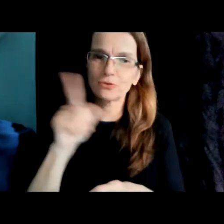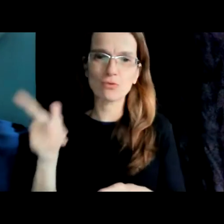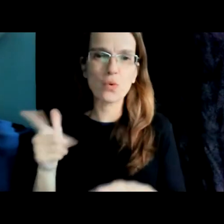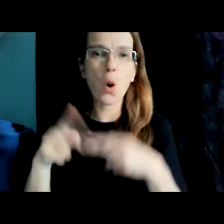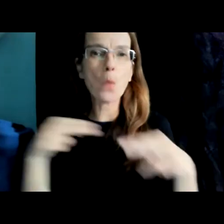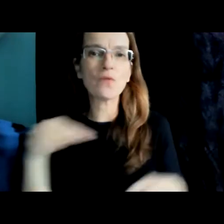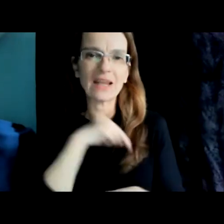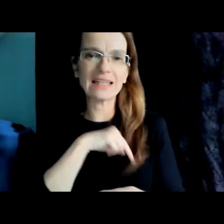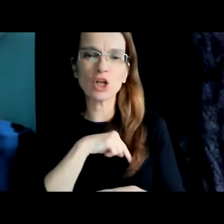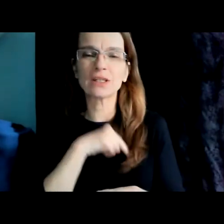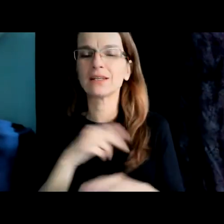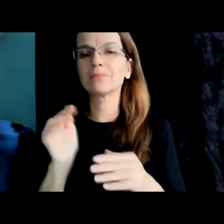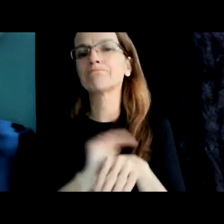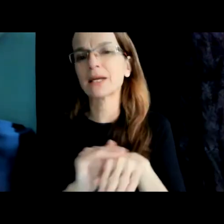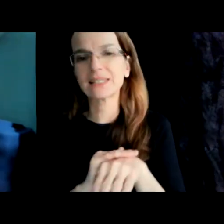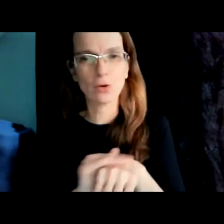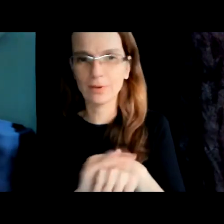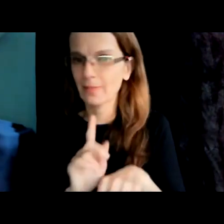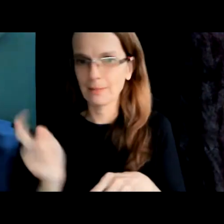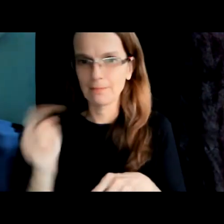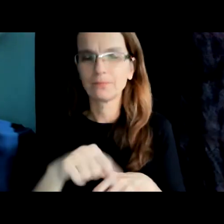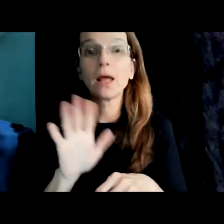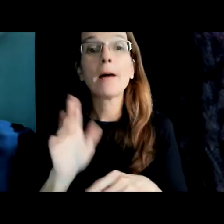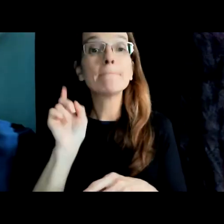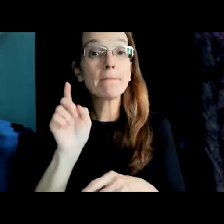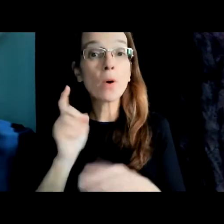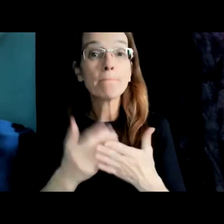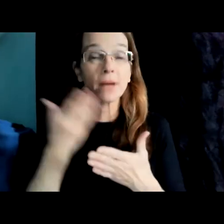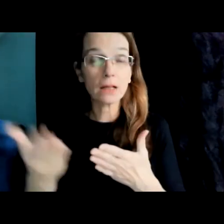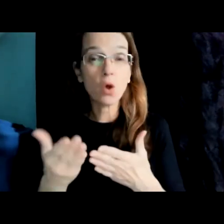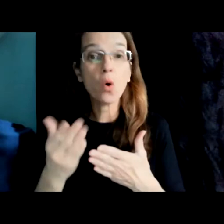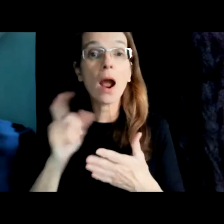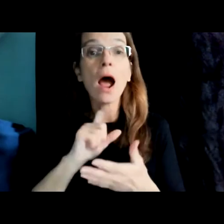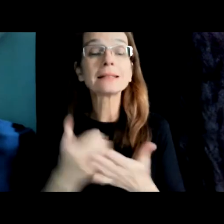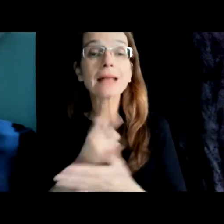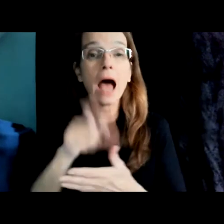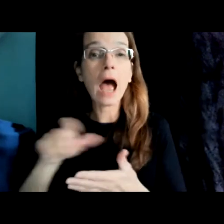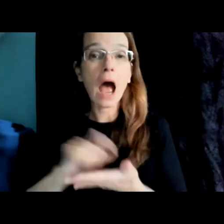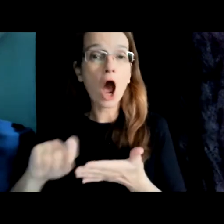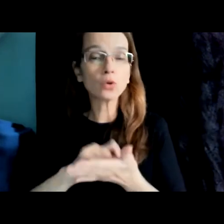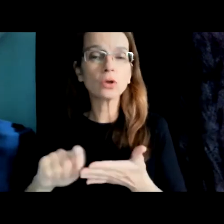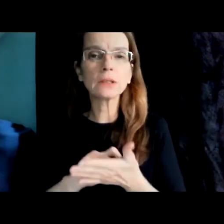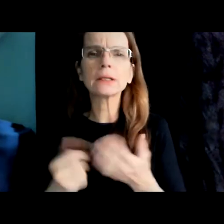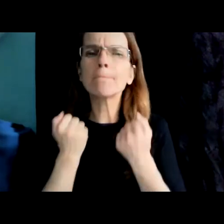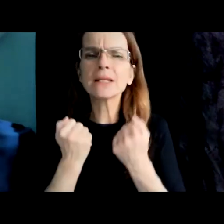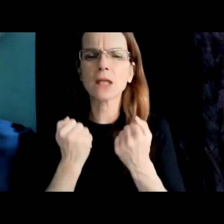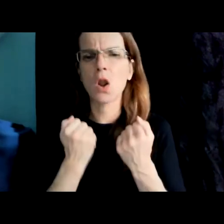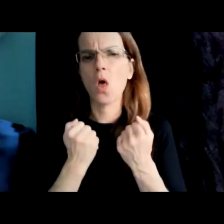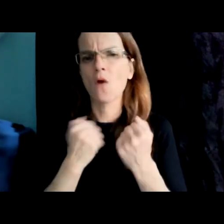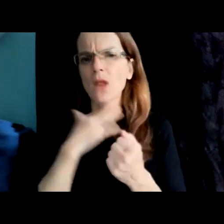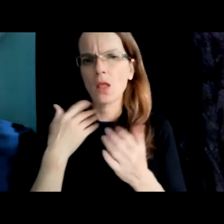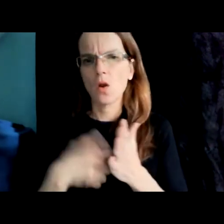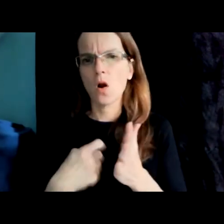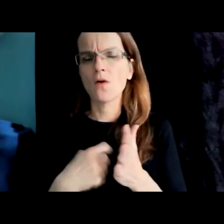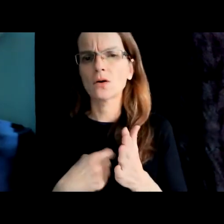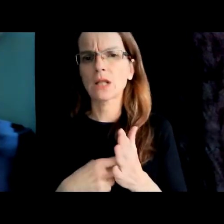obveznosti upravičila. Njune pripombe in predlogi avtoricam so bili zelo dragoceni napotki in spobude pri